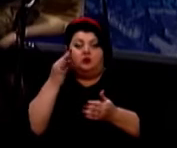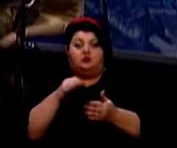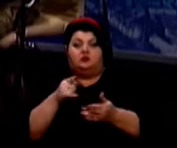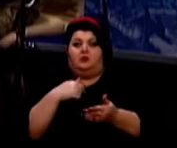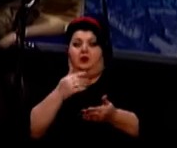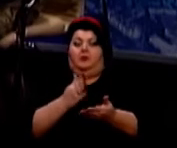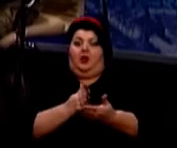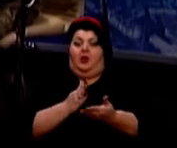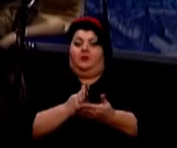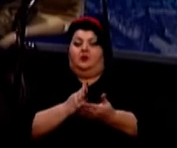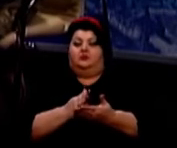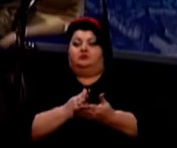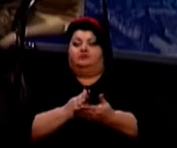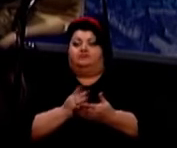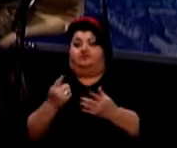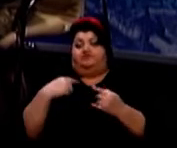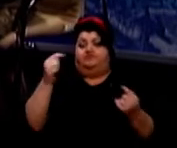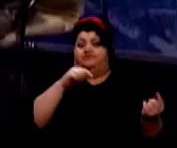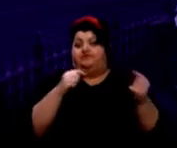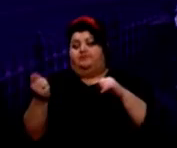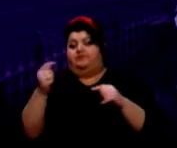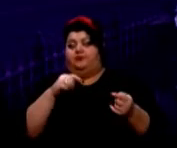Ми не маємо того, що вони.